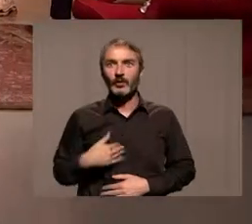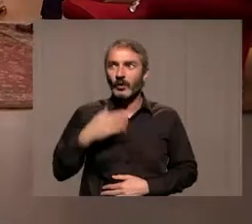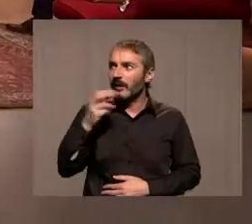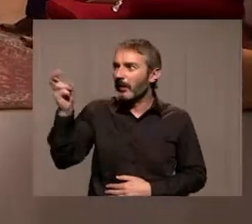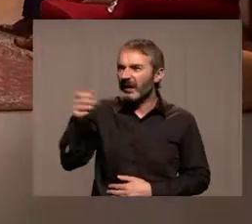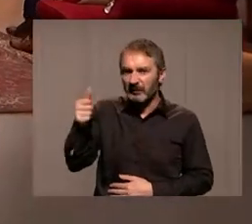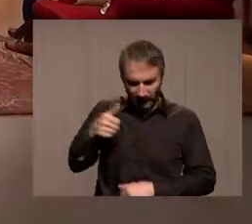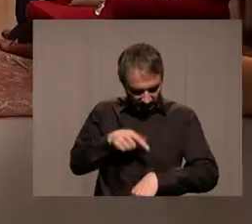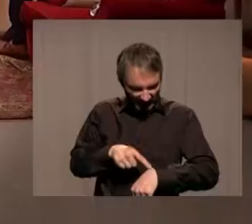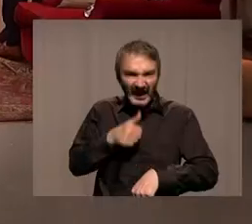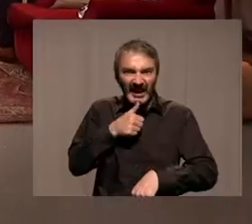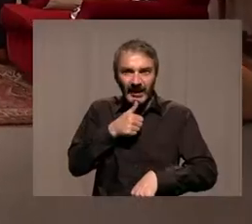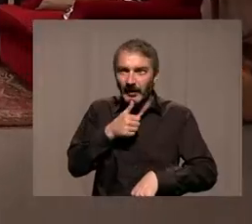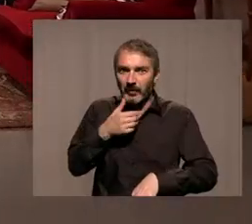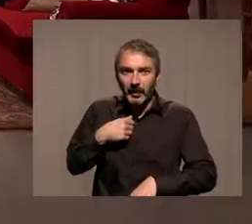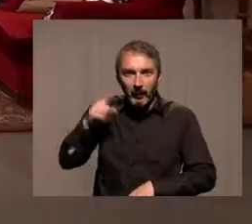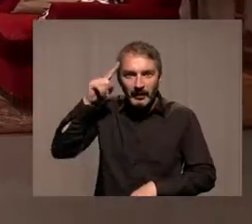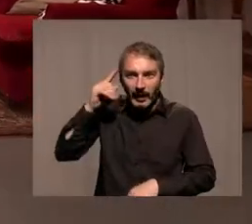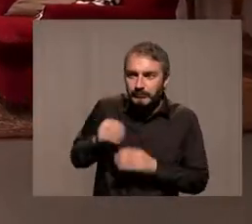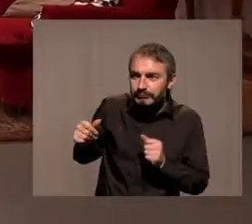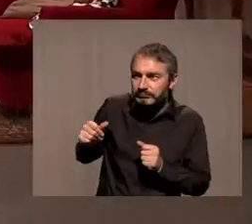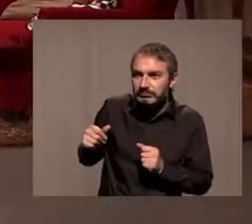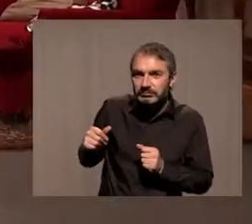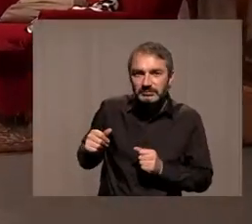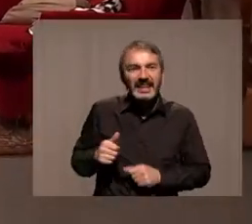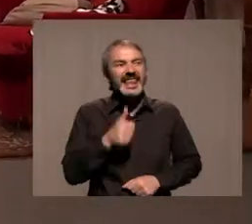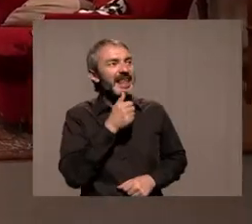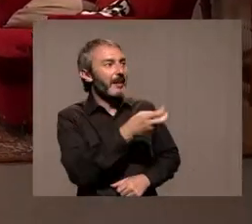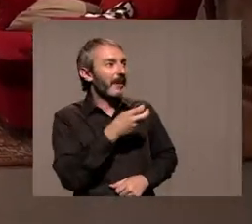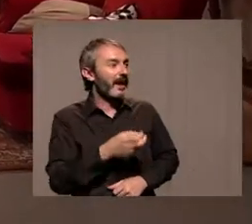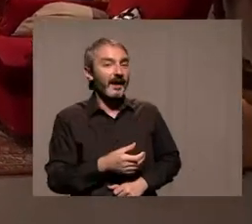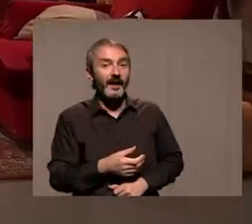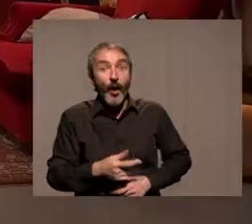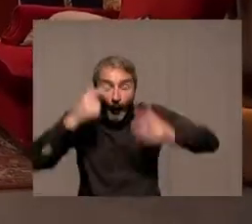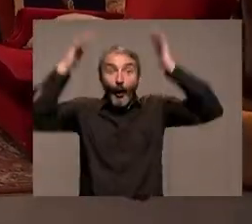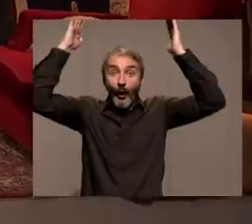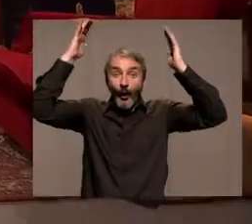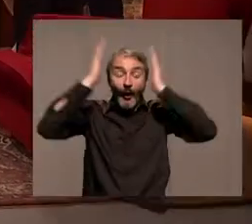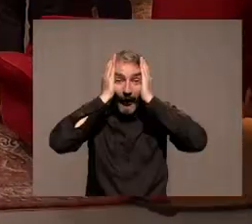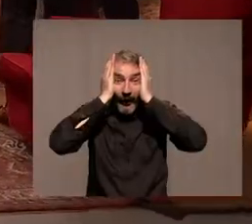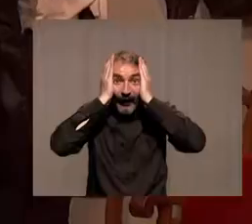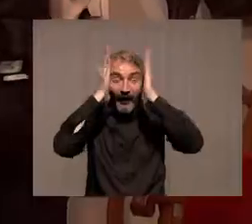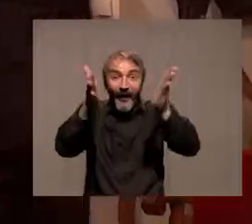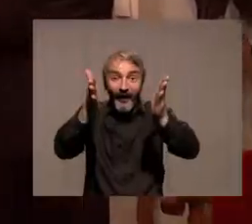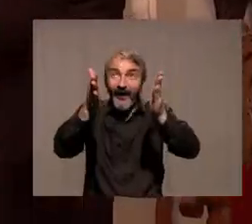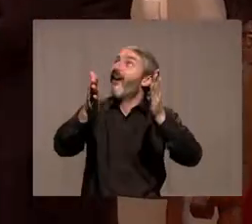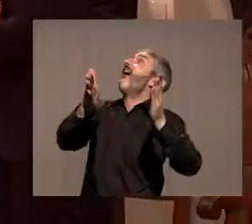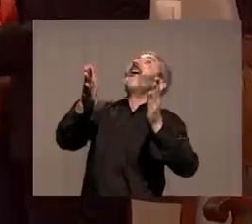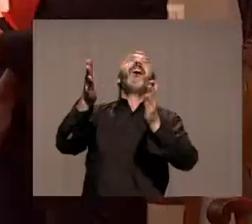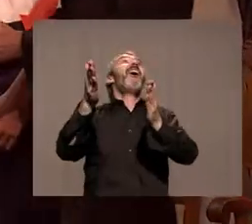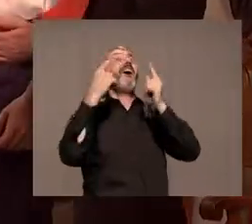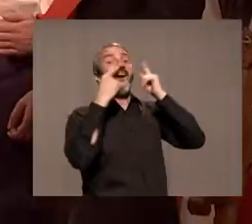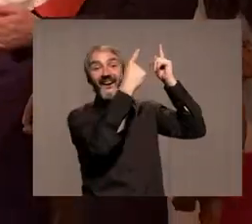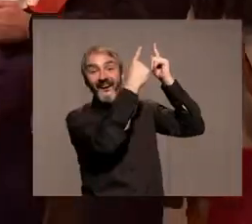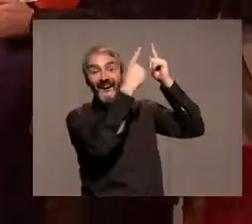perquè jo ara no sé qui... Aquí més has convidat, aquí. Hombre! Home! Hola! Ja el Farro! Tot